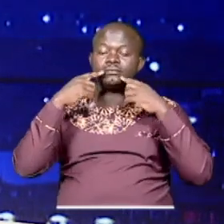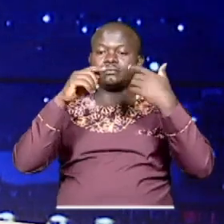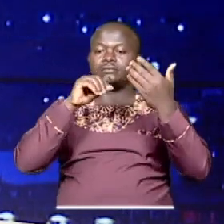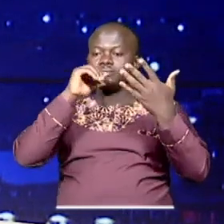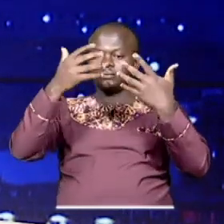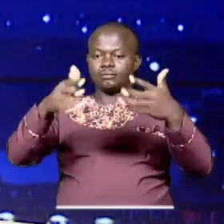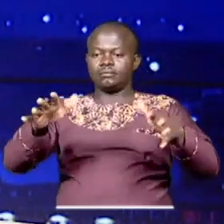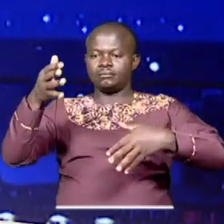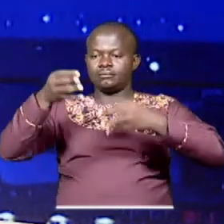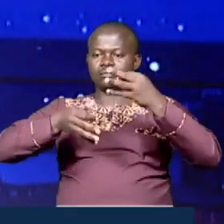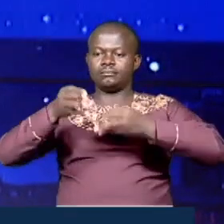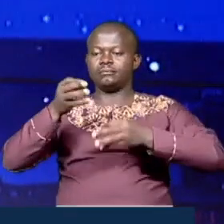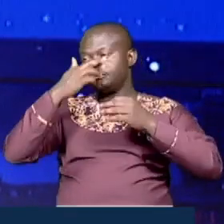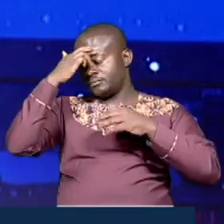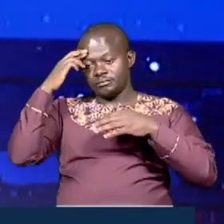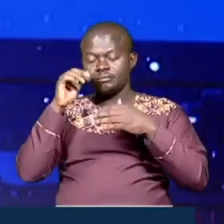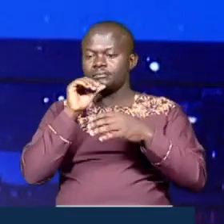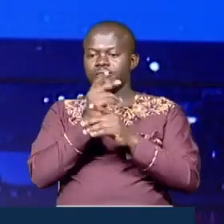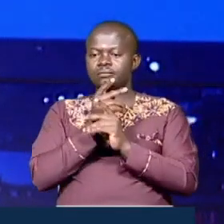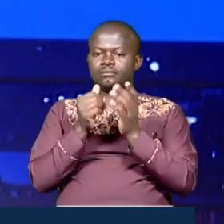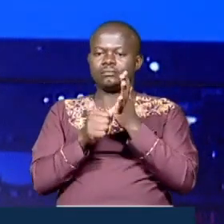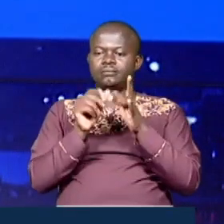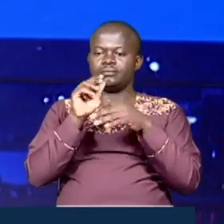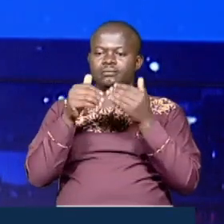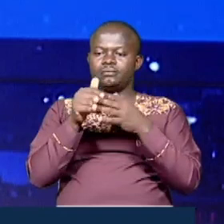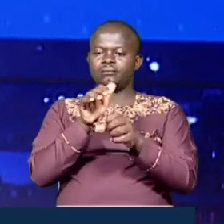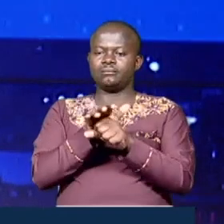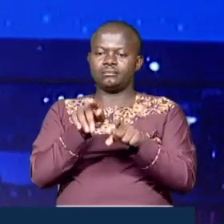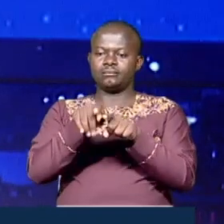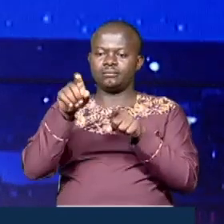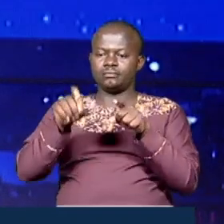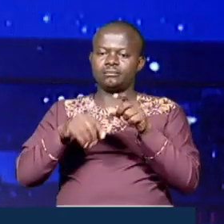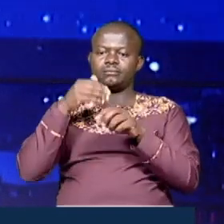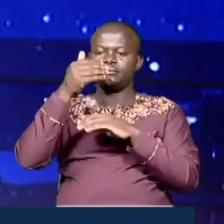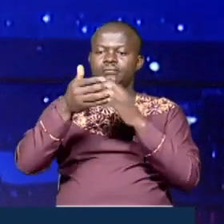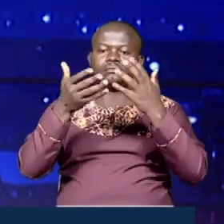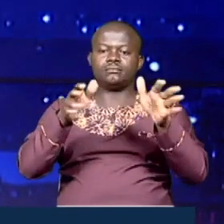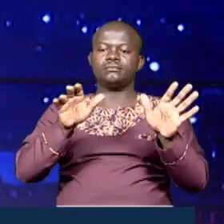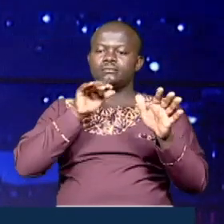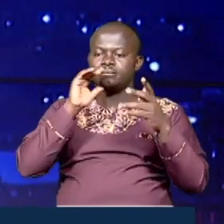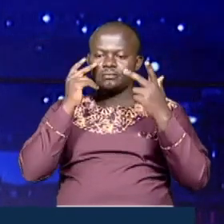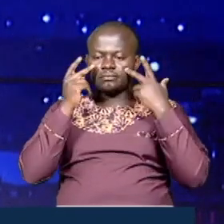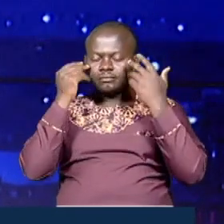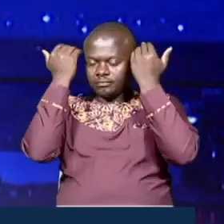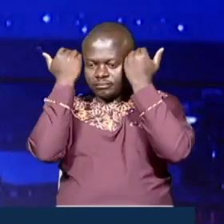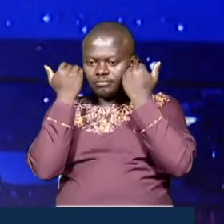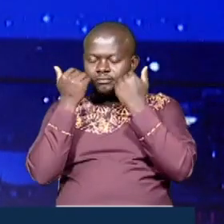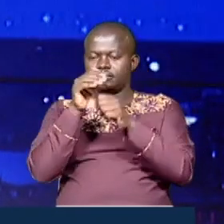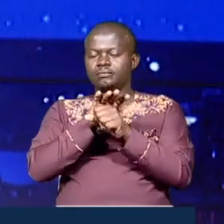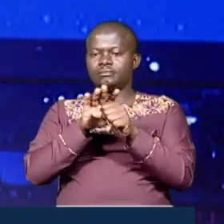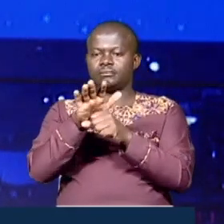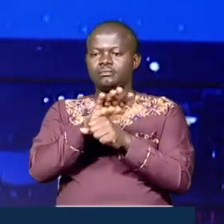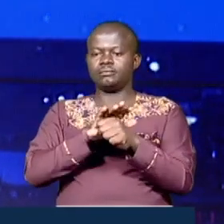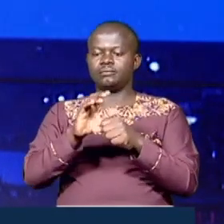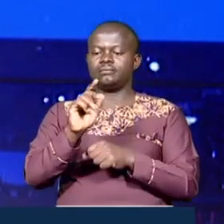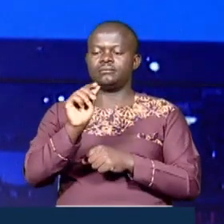kutarangiza imanza biterwa no kutita ku bibazo by'abaturage uko bikwiye bikarangira batabonye ubutabera bwuzuye